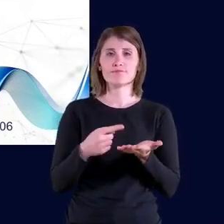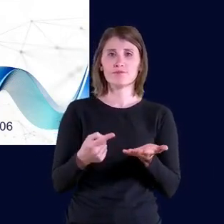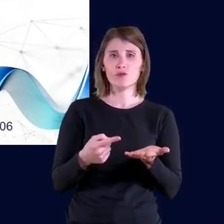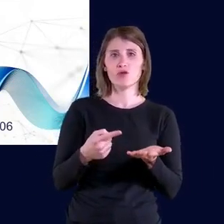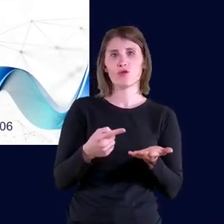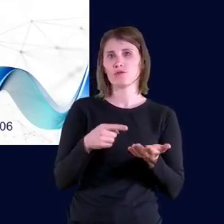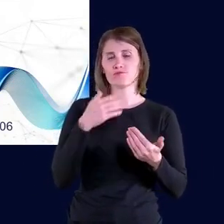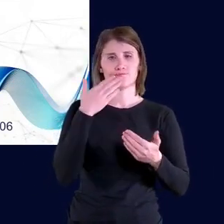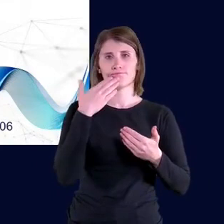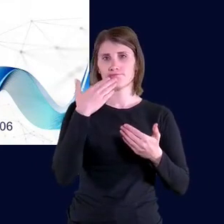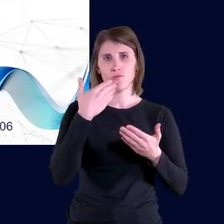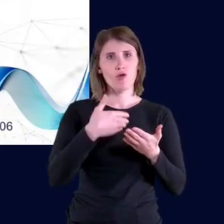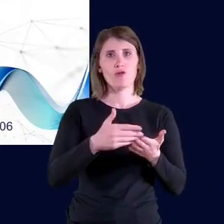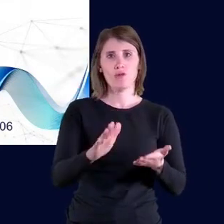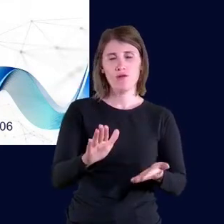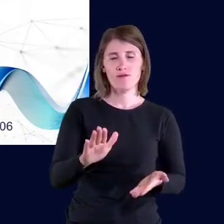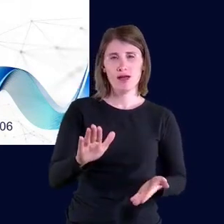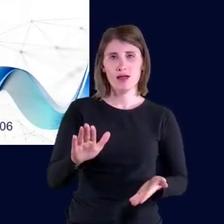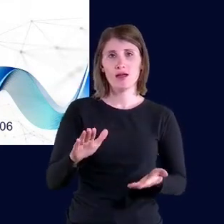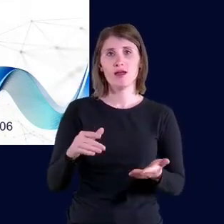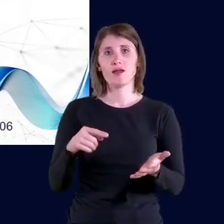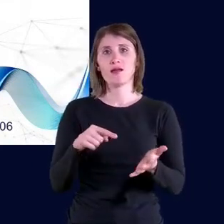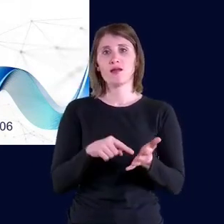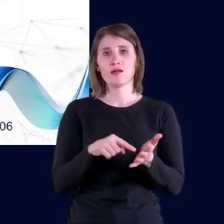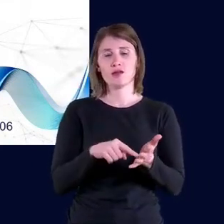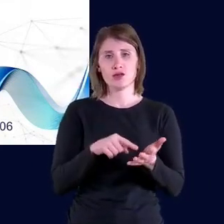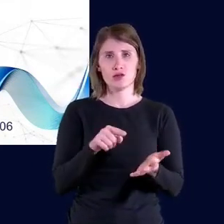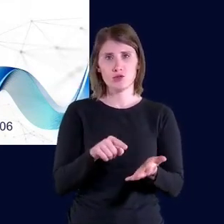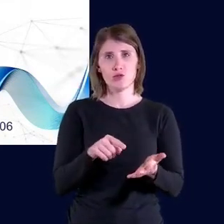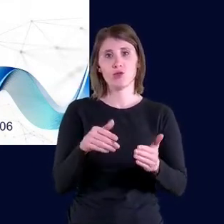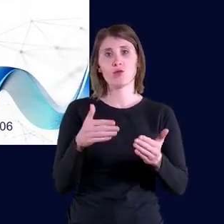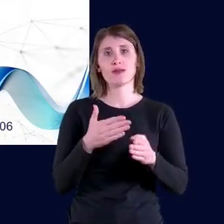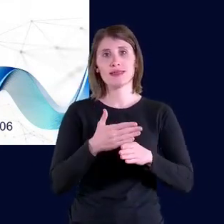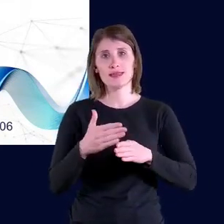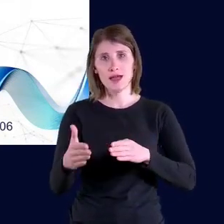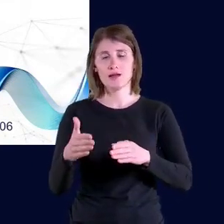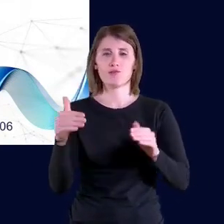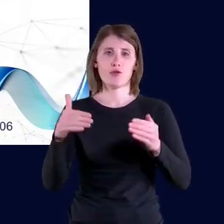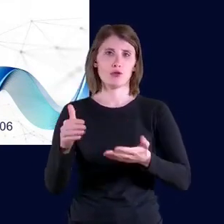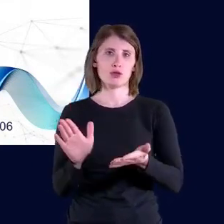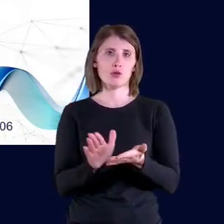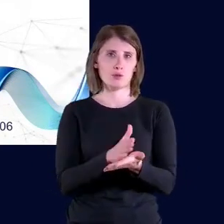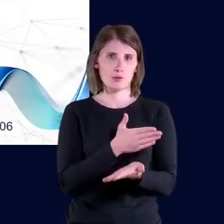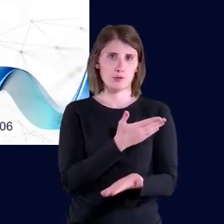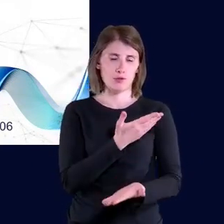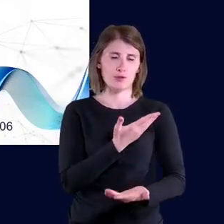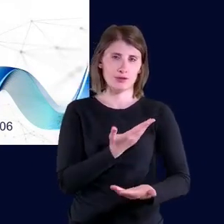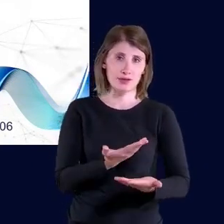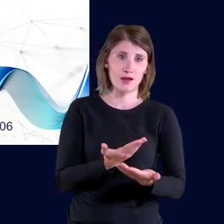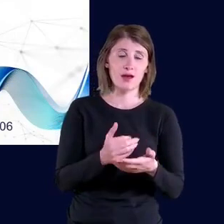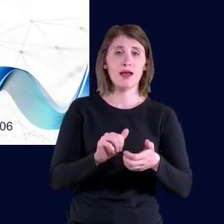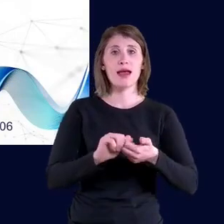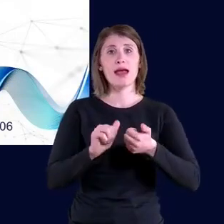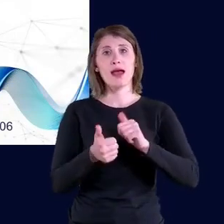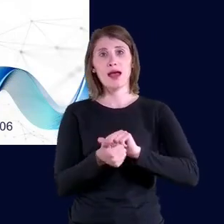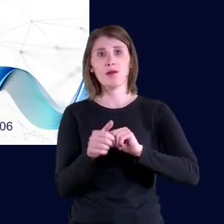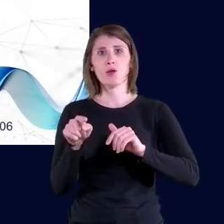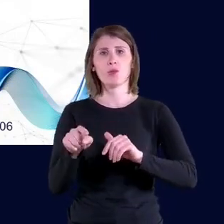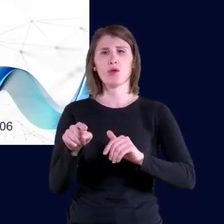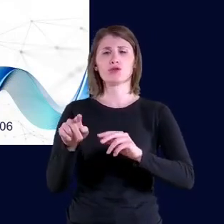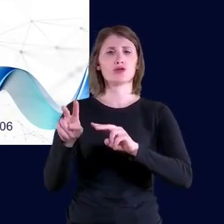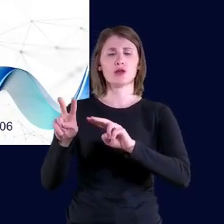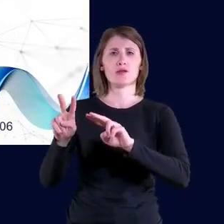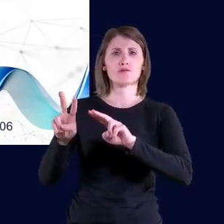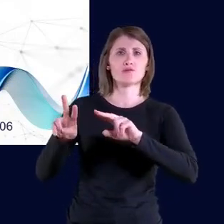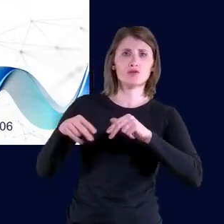odmowę wykonania a z tego stanu czynność może zostać już usunięta Jak również może zostać cofnięta